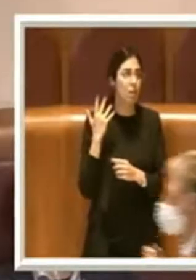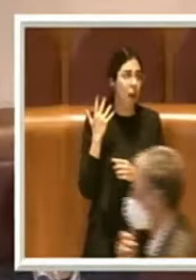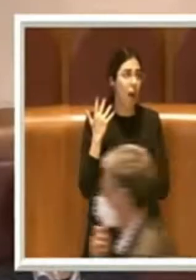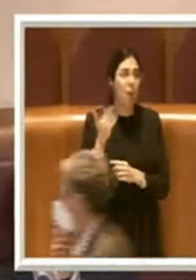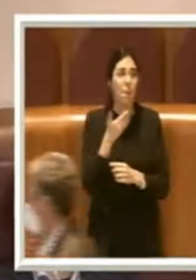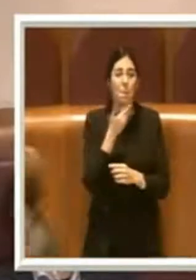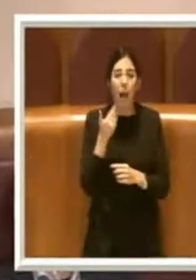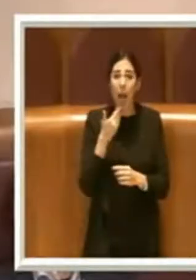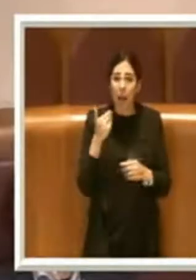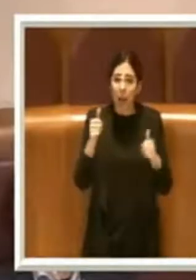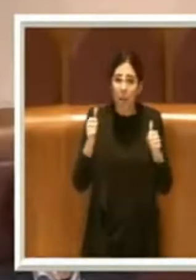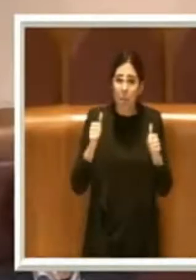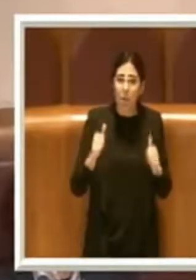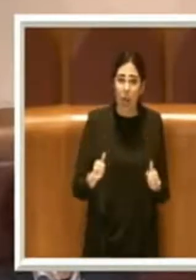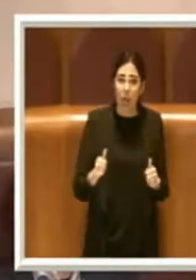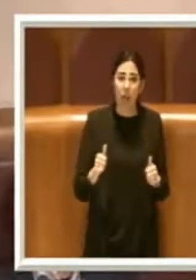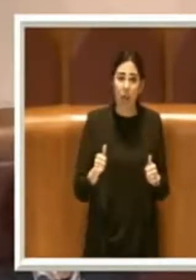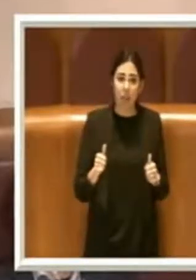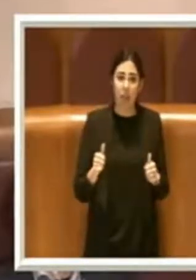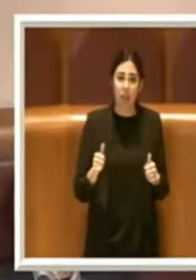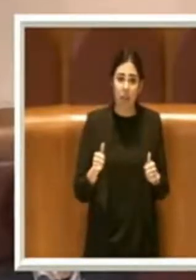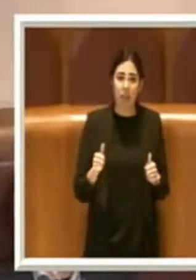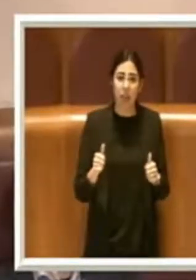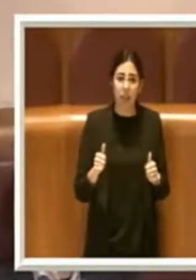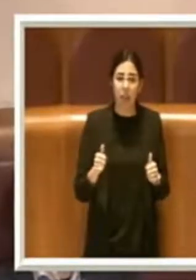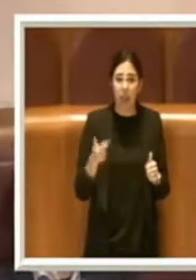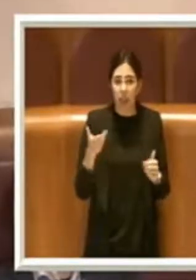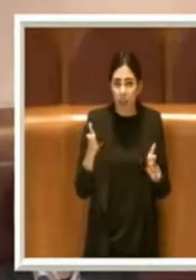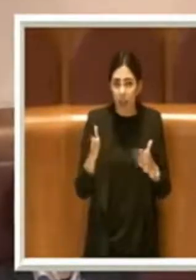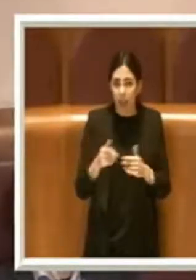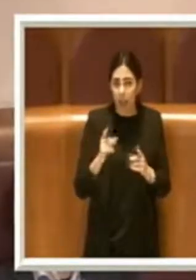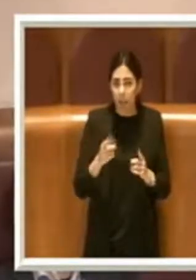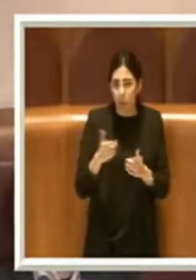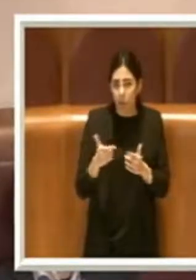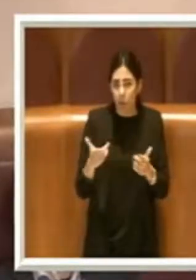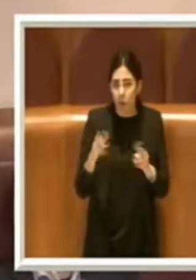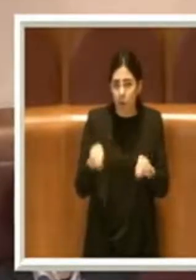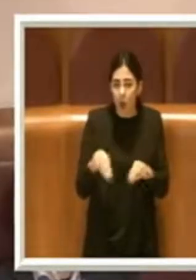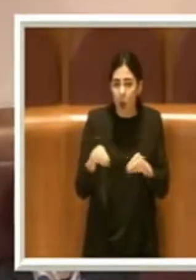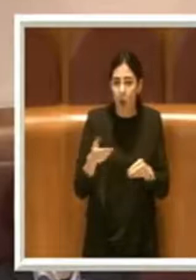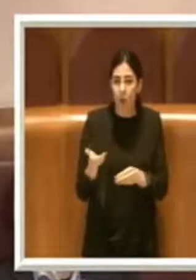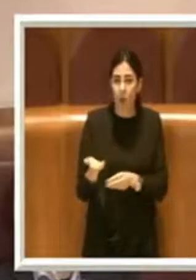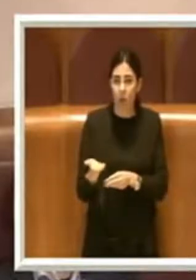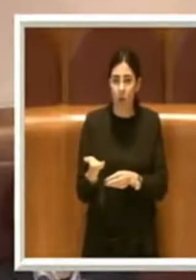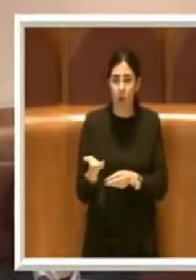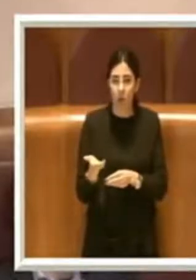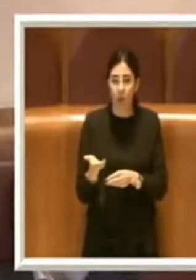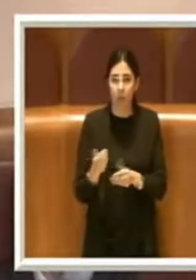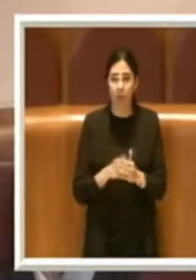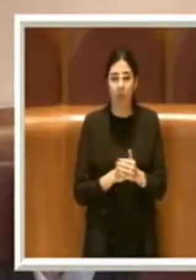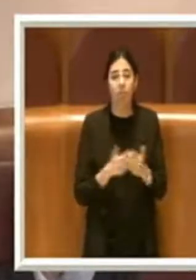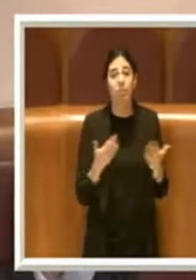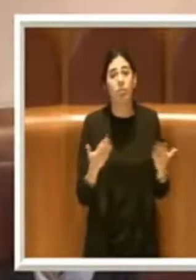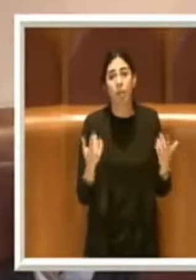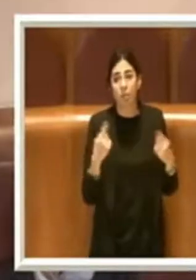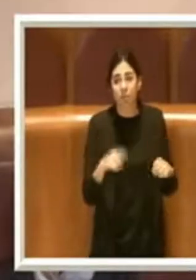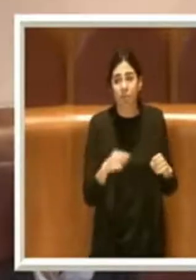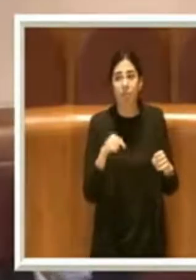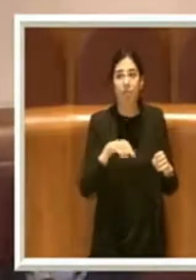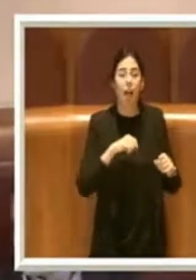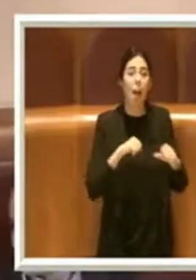l'assenza di bandi, che ovviamente ne era sprovvisto il Dipartimento Ambiente. Perciò questa